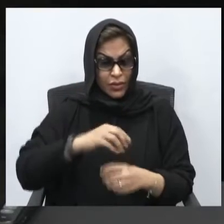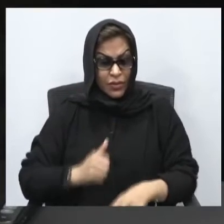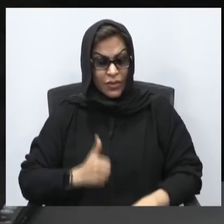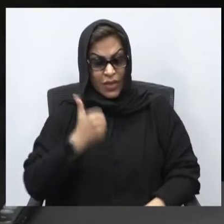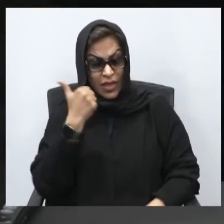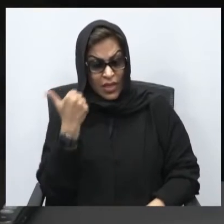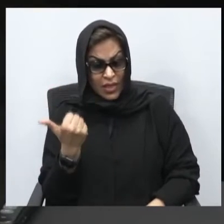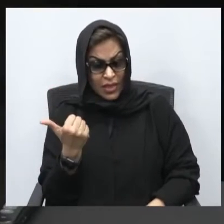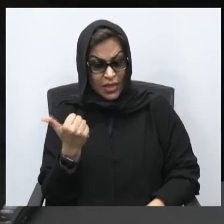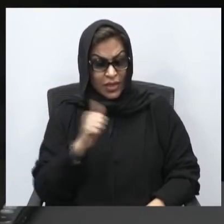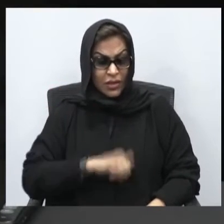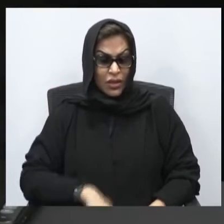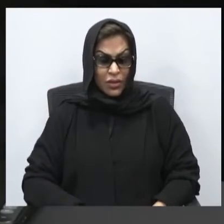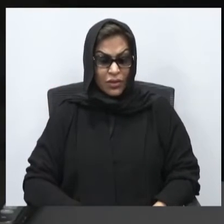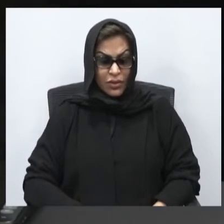خمسه